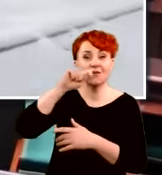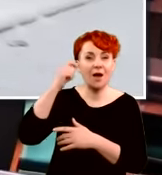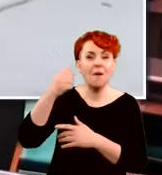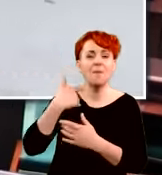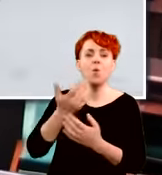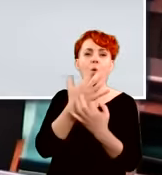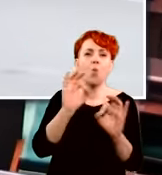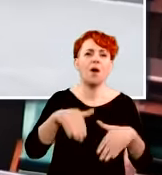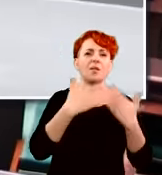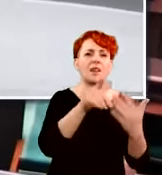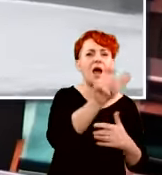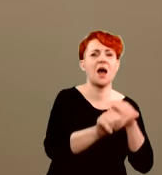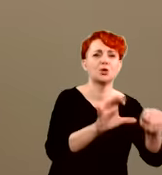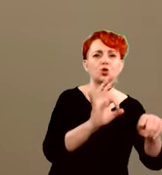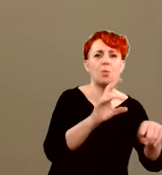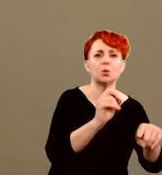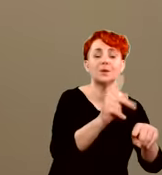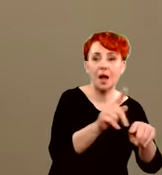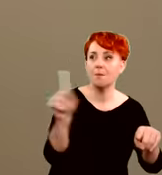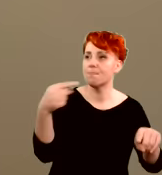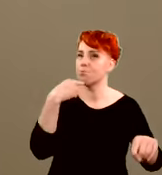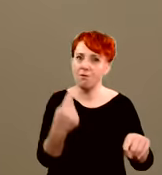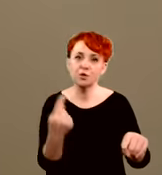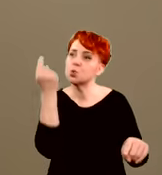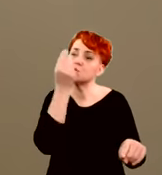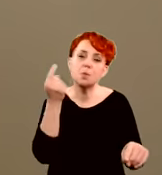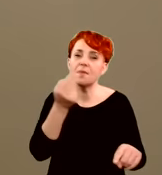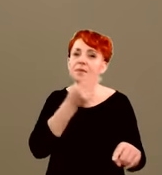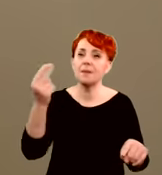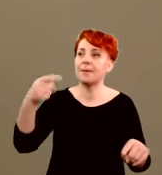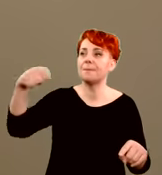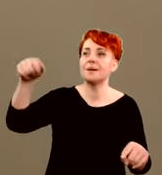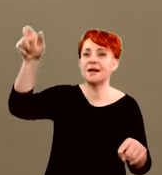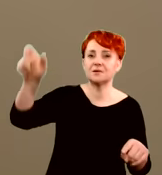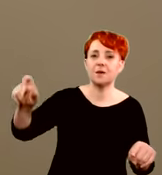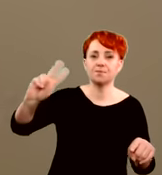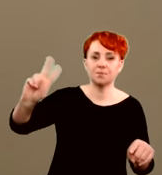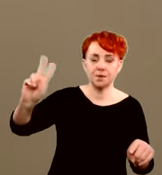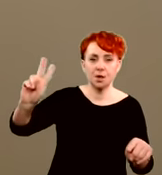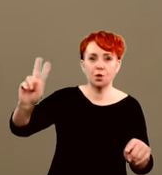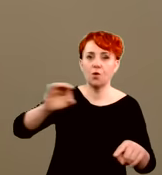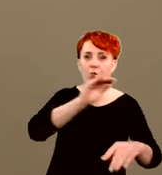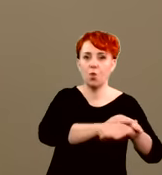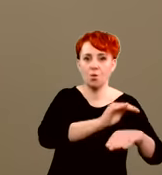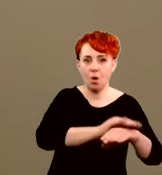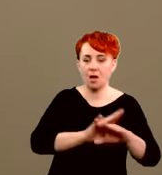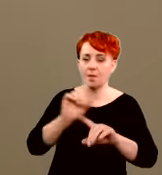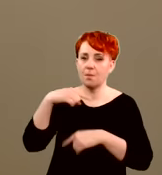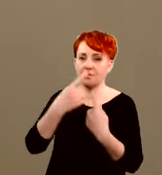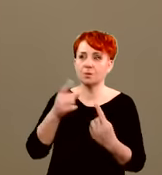Sobotkę, powiedział bardzo wyraźnie i dobitnie, co myśli o prezydencie, który stawia swojego kolegę, określił to mianem